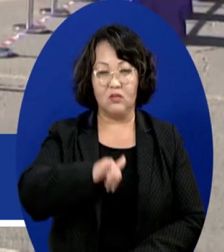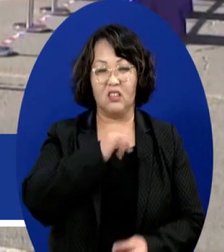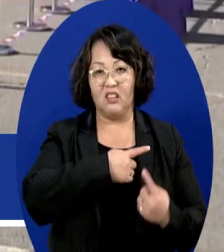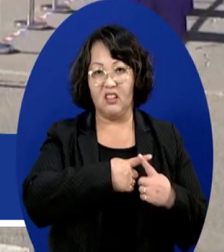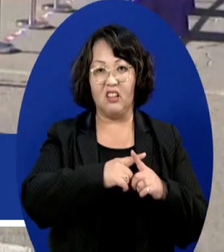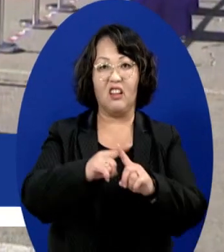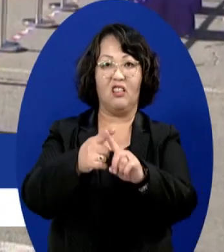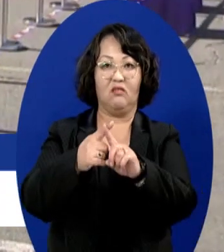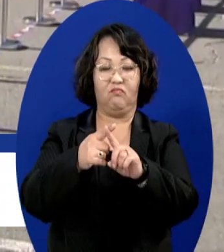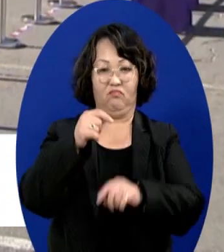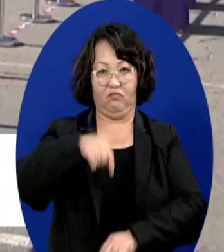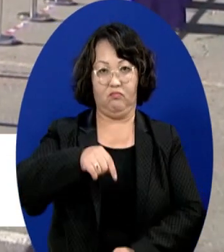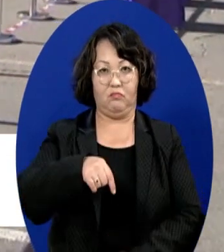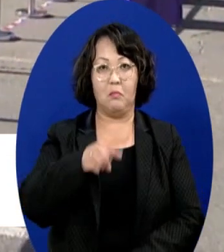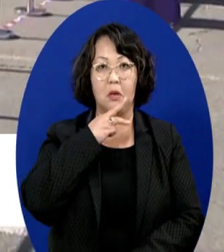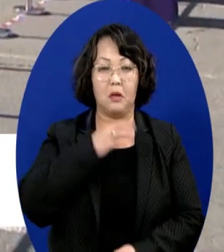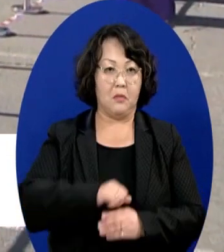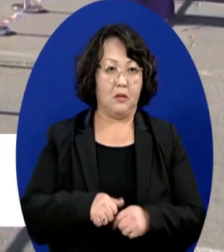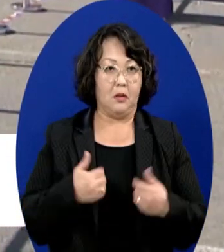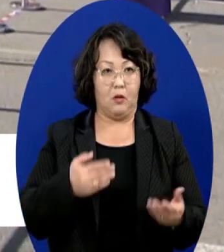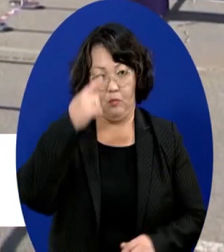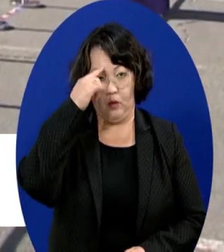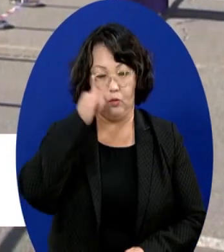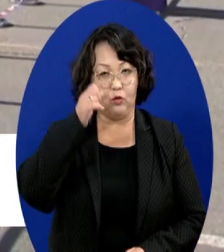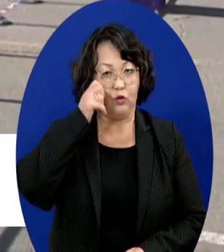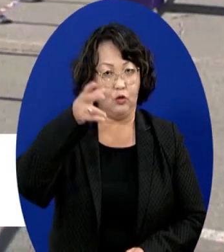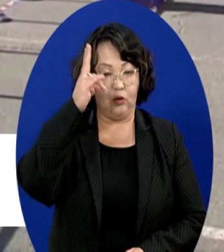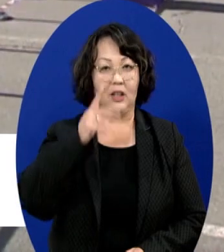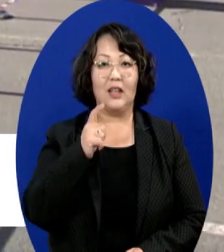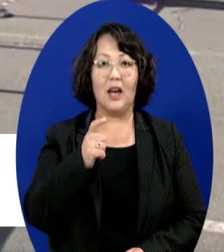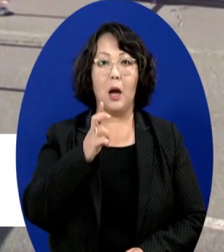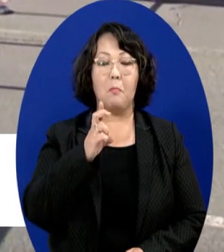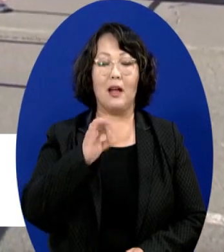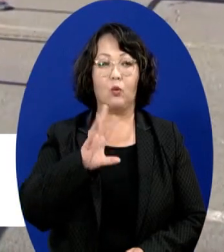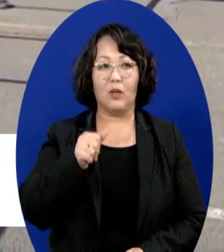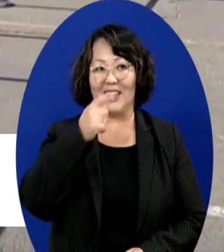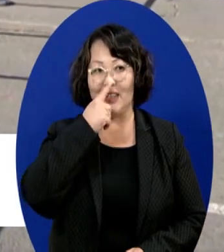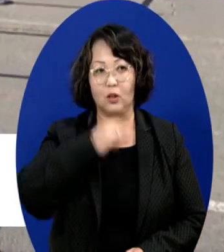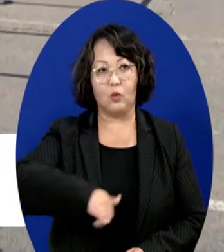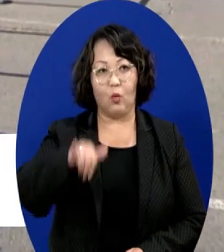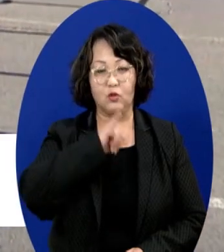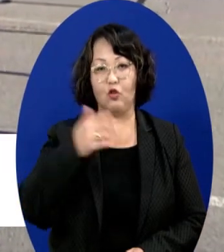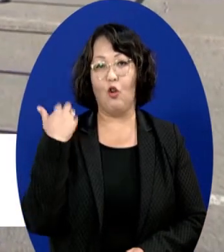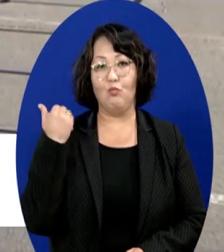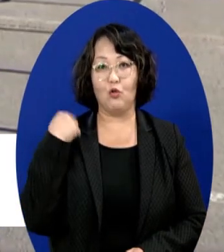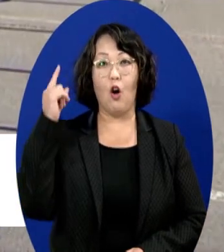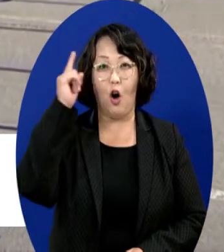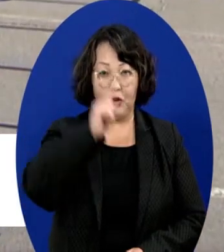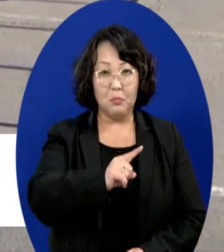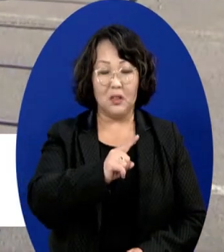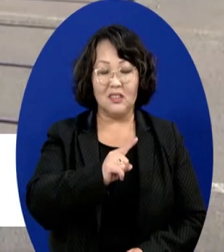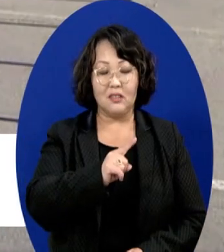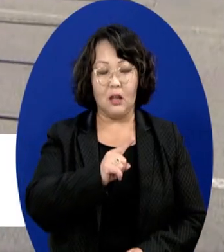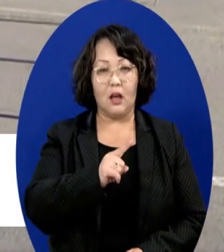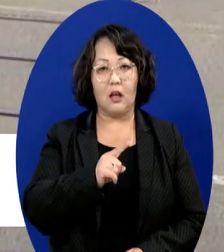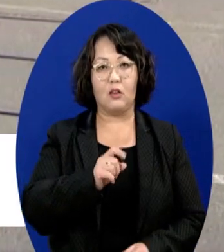бүхэнд мэдээллийг хүргэж байна. За Монгол улсын ерөнхийлөгч Халтмаагийн Баттулгын тухайд бүгд найрамдтай ард улсад ажиллах үеэрээ цаг тахлыг даван